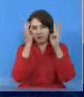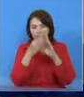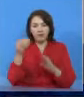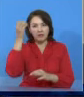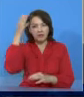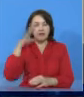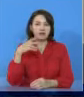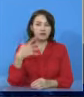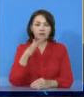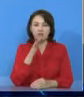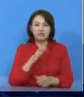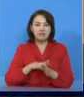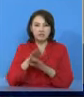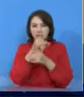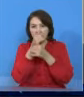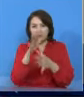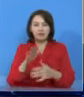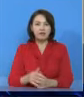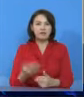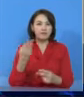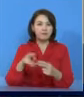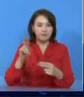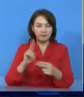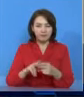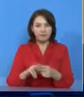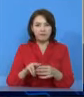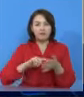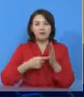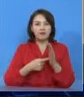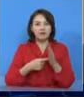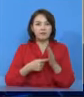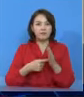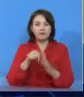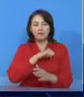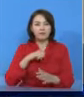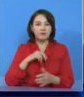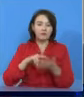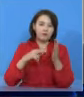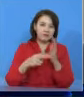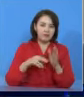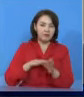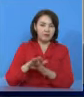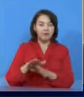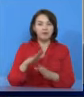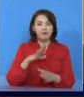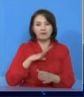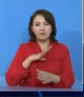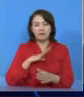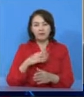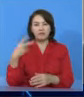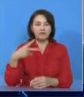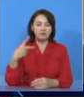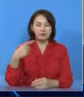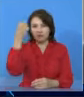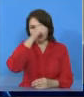ақынның 25 жылдығы атап өтілмей қалды. Сол мақсатты, өзіміздің жоспарымызды орындау мақсатта осы 21